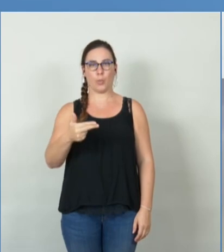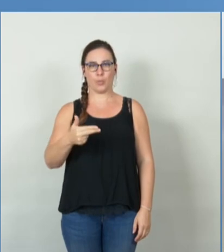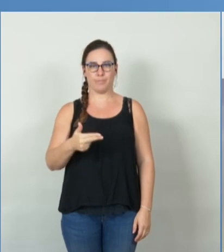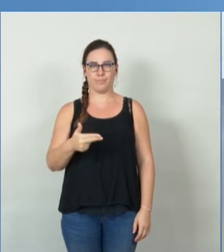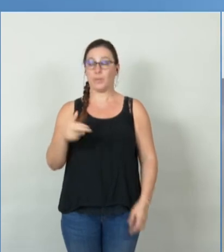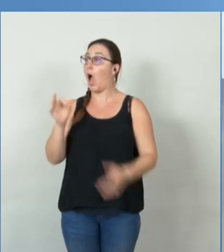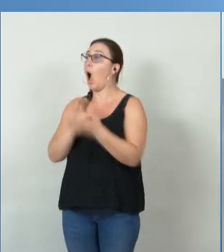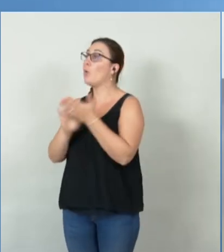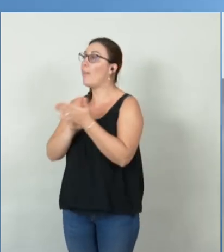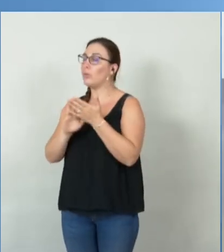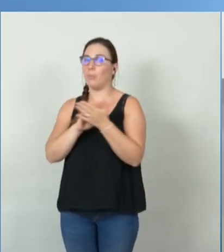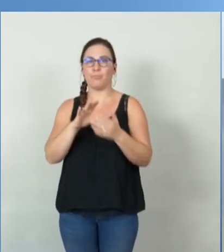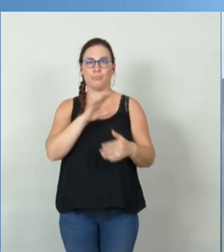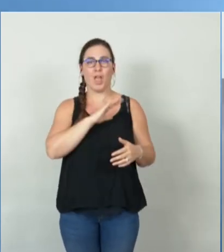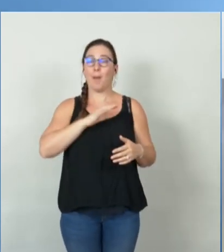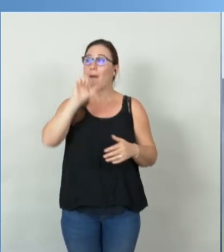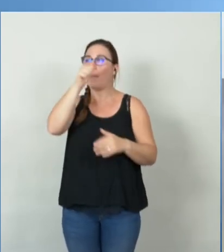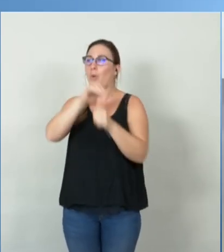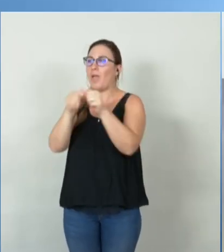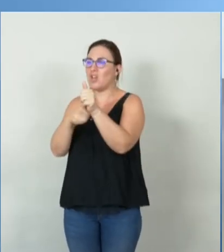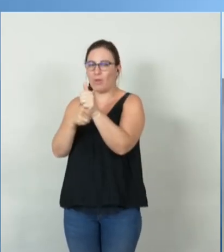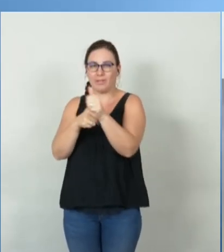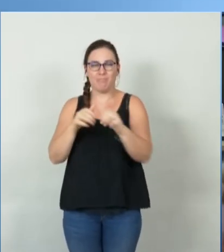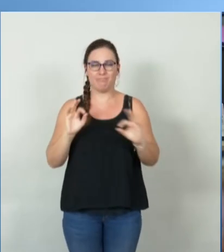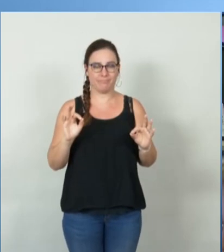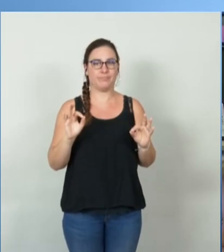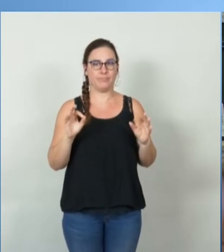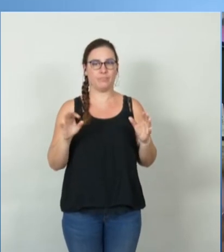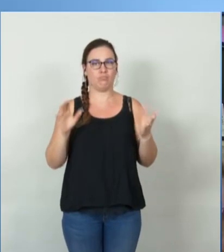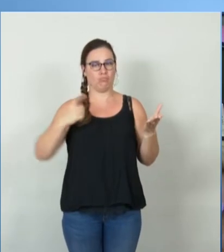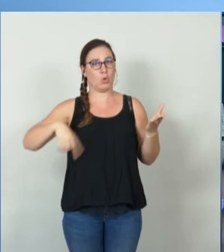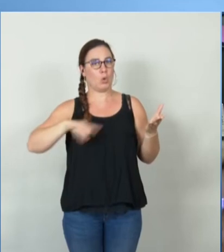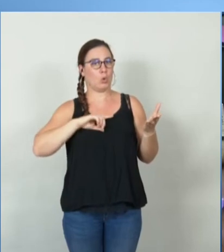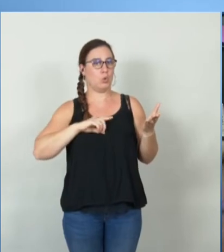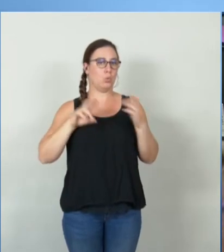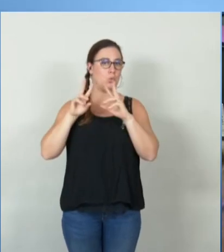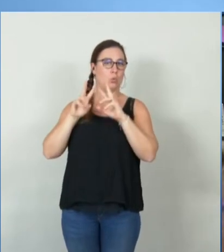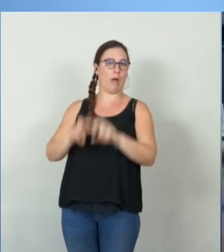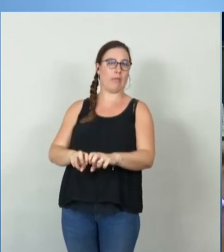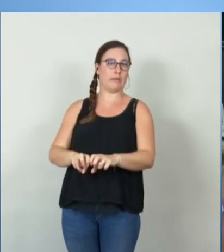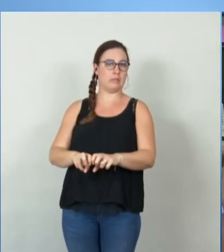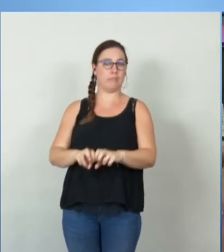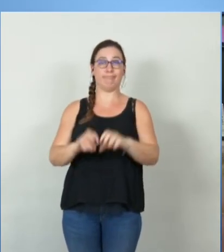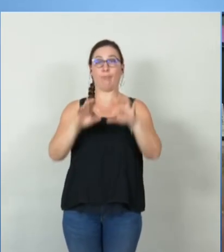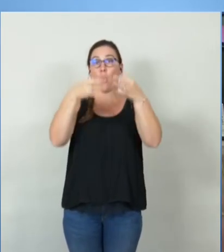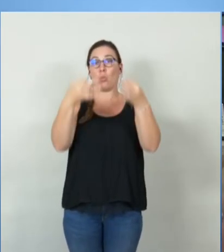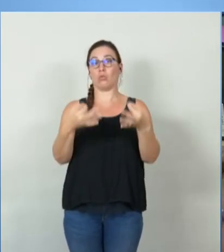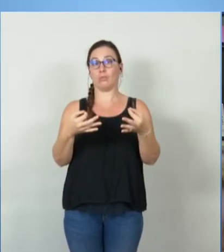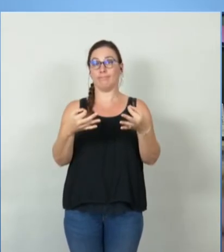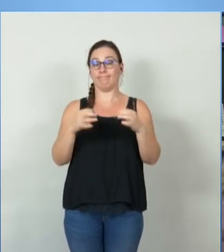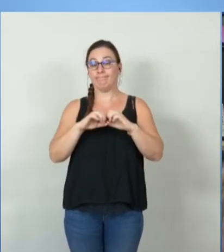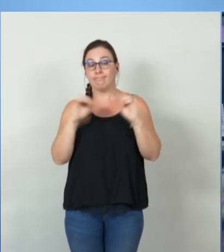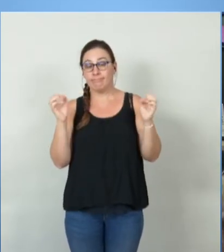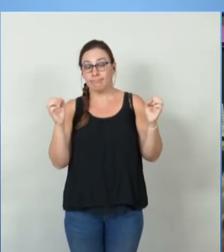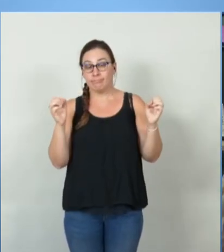oui pardon et Madame la première adjointe effectivement nous notre analyse sur ce compte on le regrette